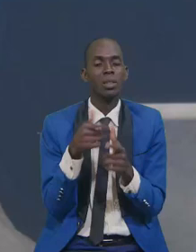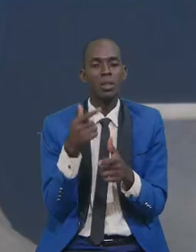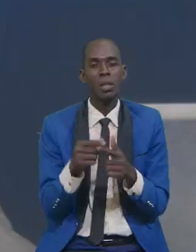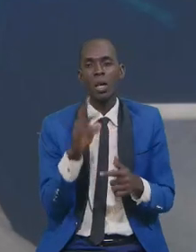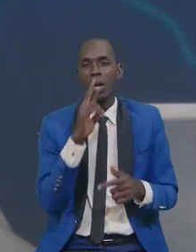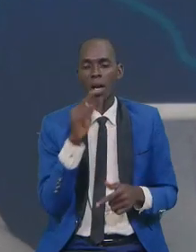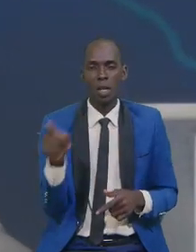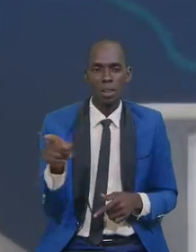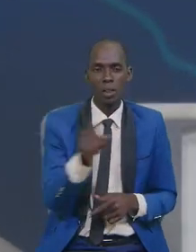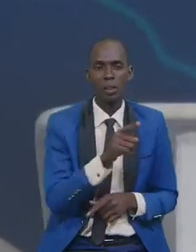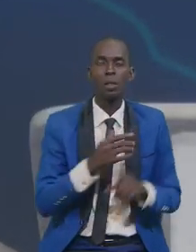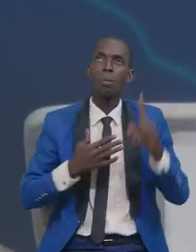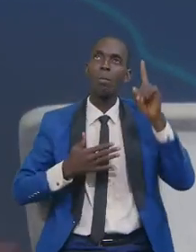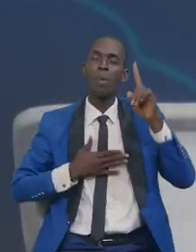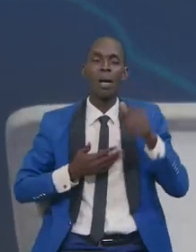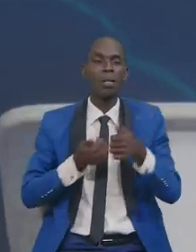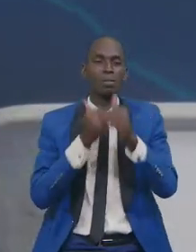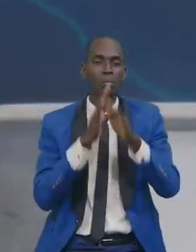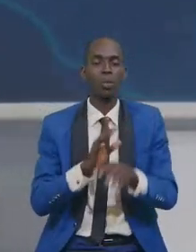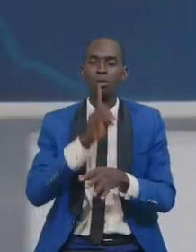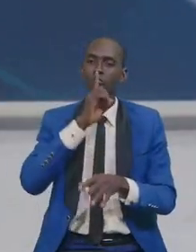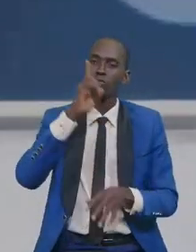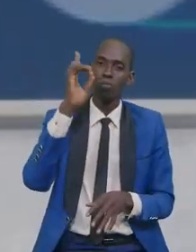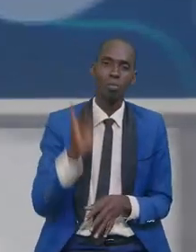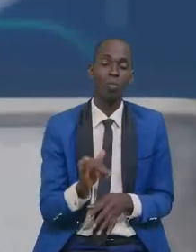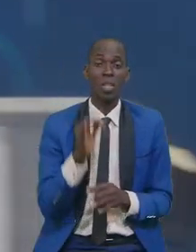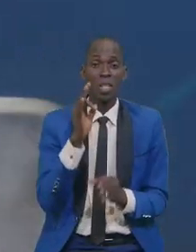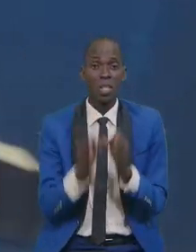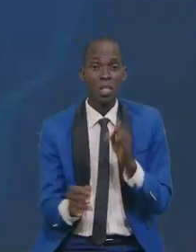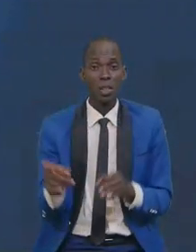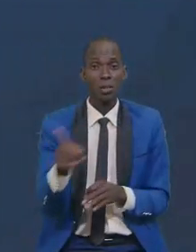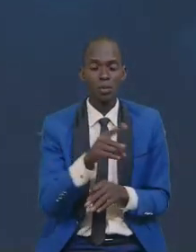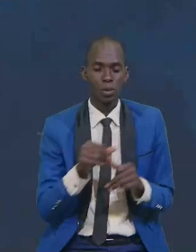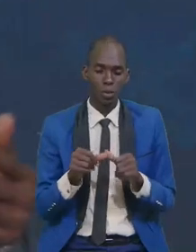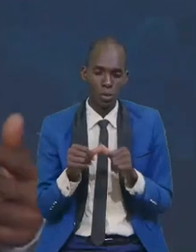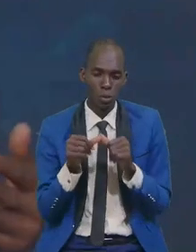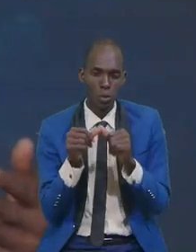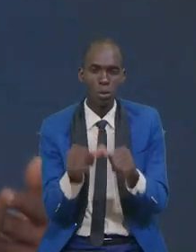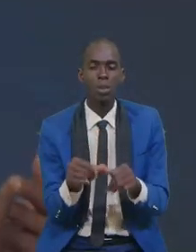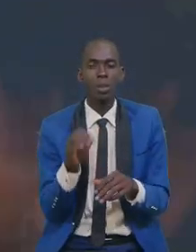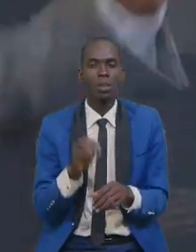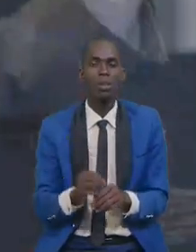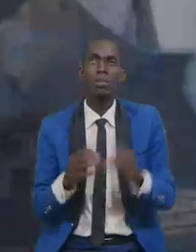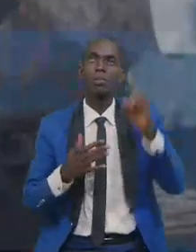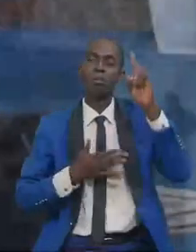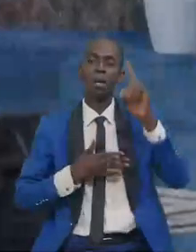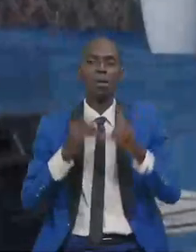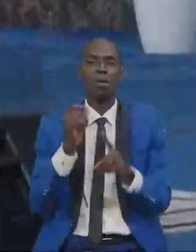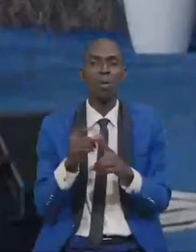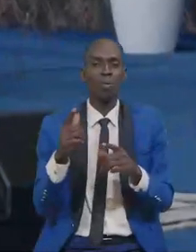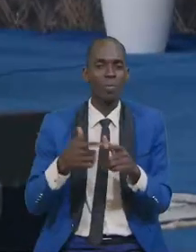vous serez vraiment mes disciples. Si vous demeurez dans ma